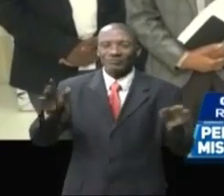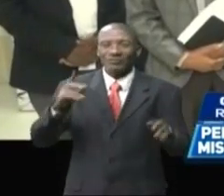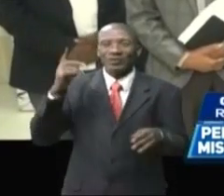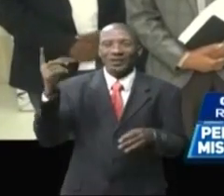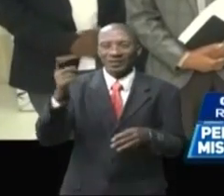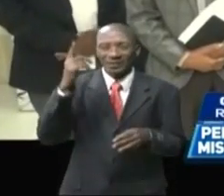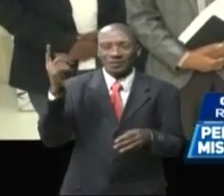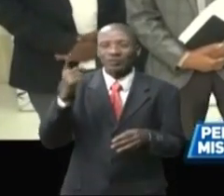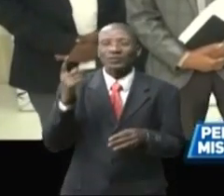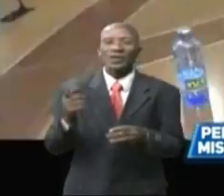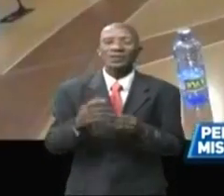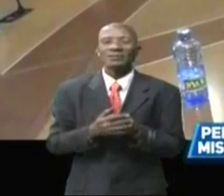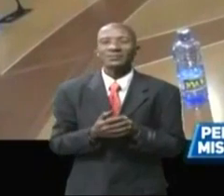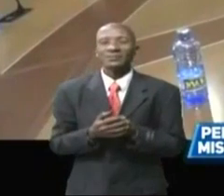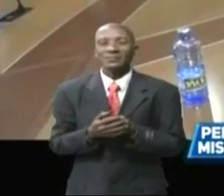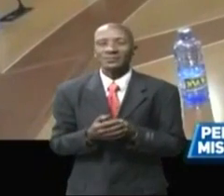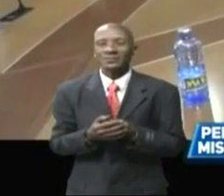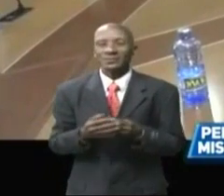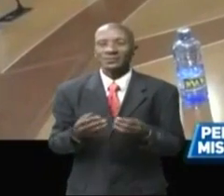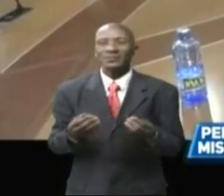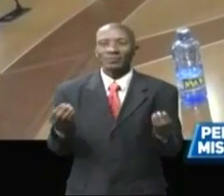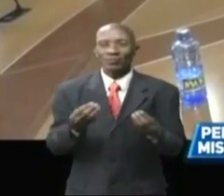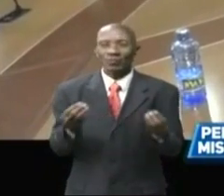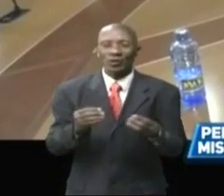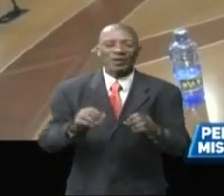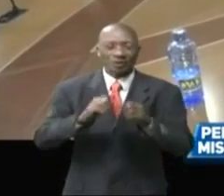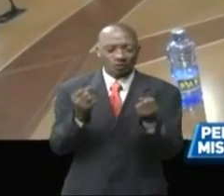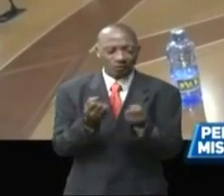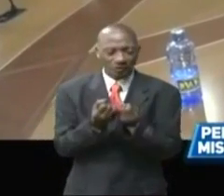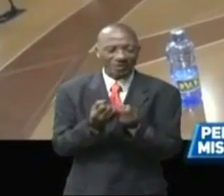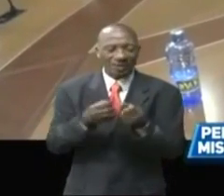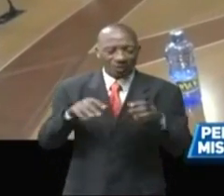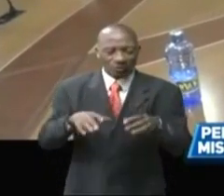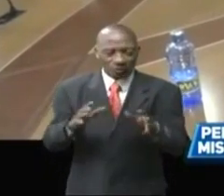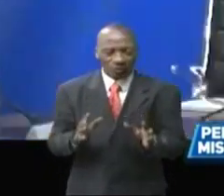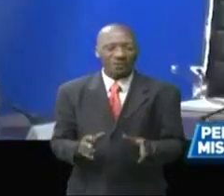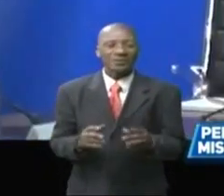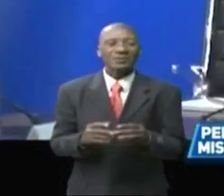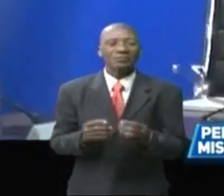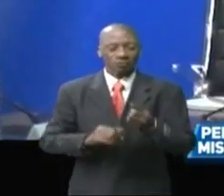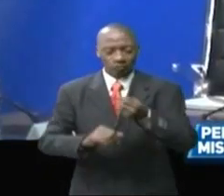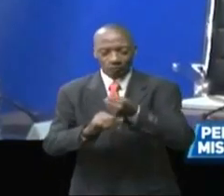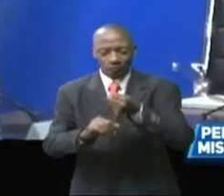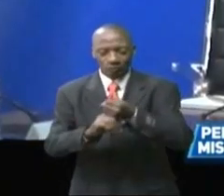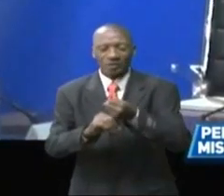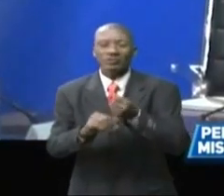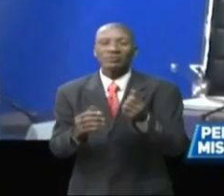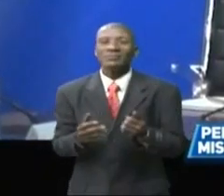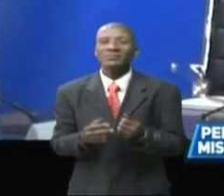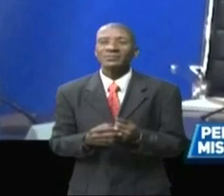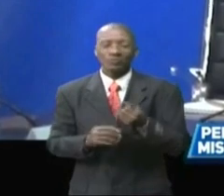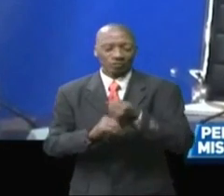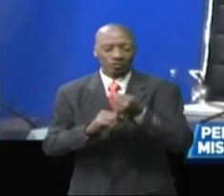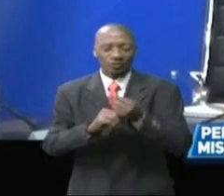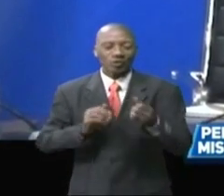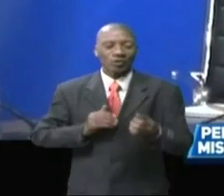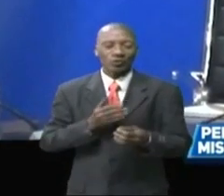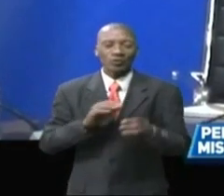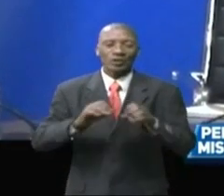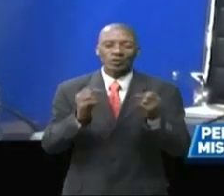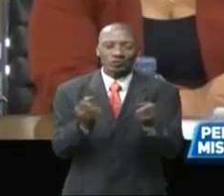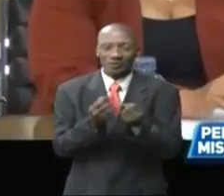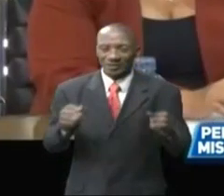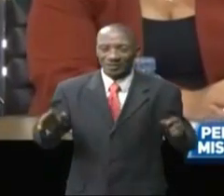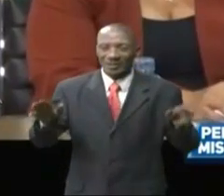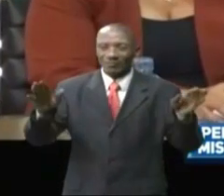n'ont jamais eu de problème. Il faut corriger les choses pour répondre aux attentes de la population, a insisté le ministre de Transport, Voies